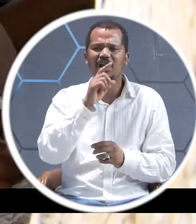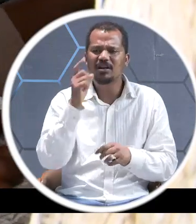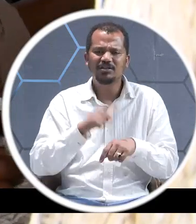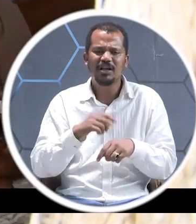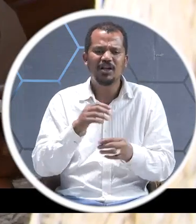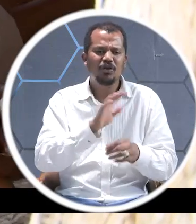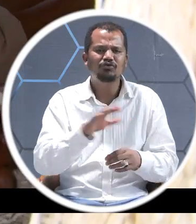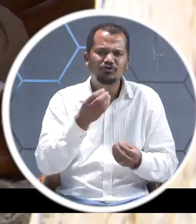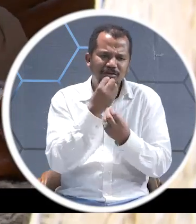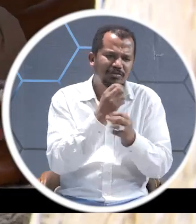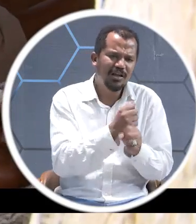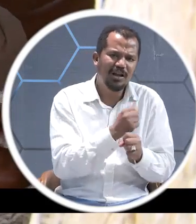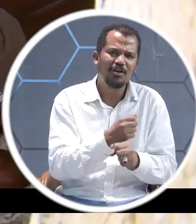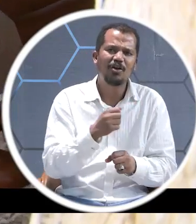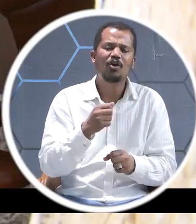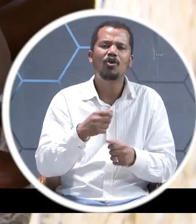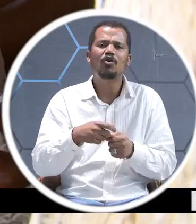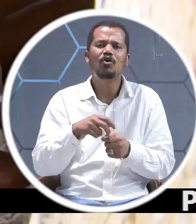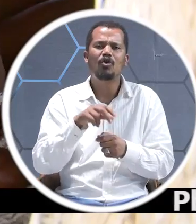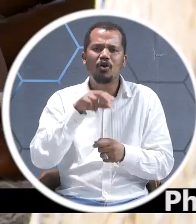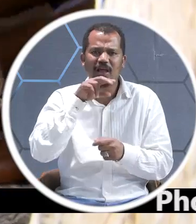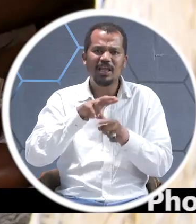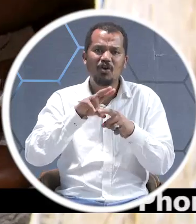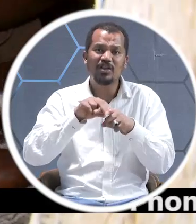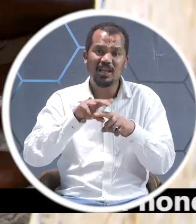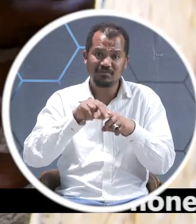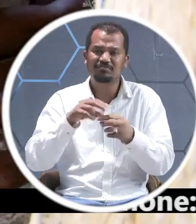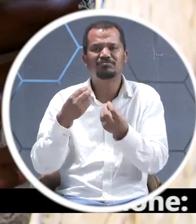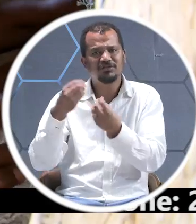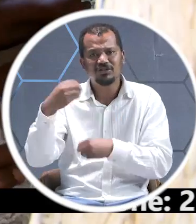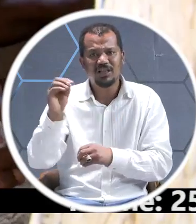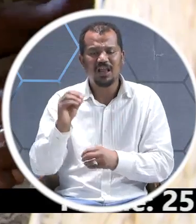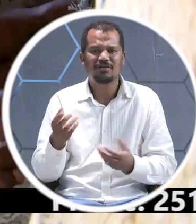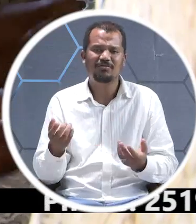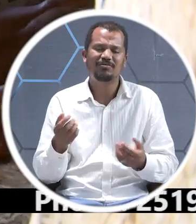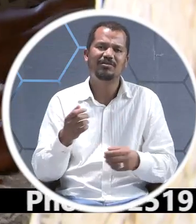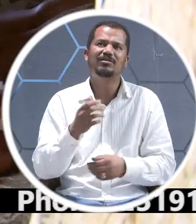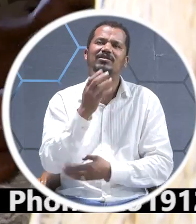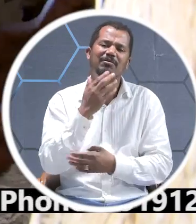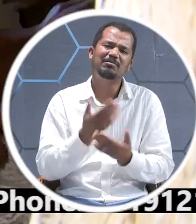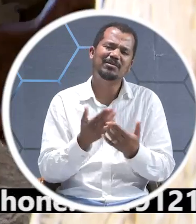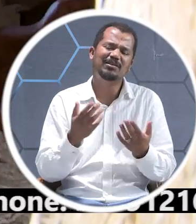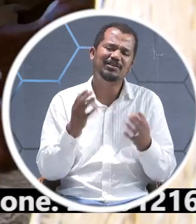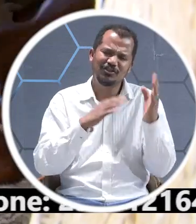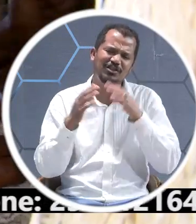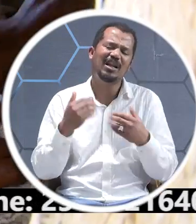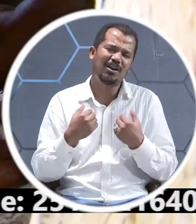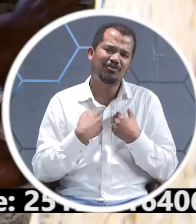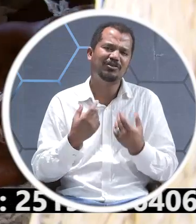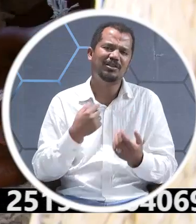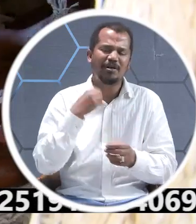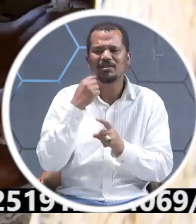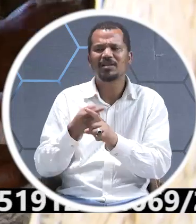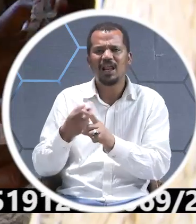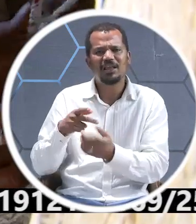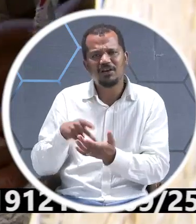ነገር አብስዬ ደሞ ምሸት ወጥቼ ሞተር ምሸታለሁ ያው በቃ ባለኝ ነገር እስተዛሬ የምከፍለው ምናምን አላጣው መንግልታለሁ እንጂ እሱ ነው በቃ ቤት